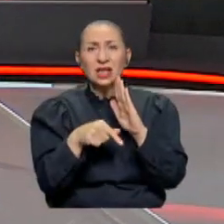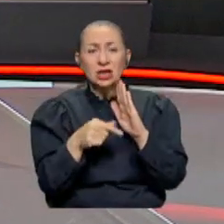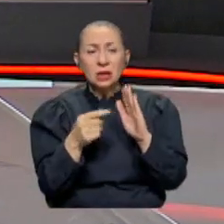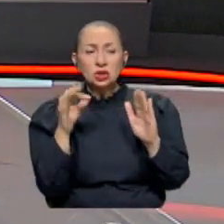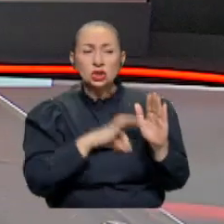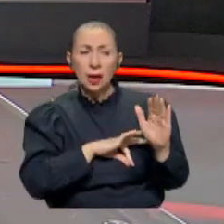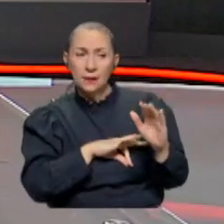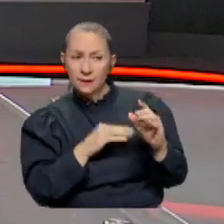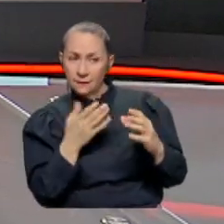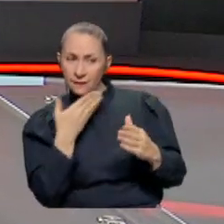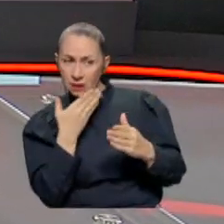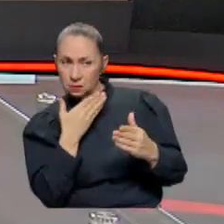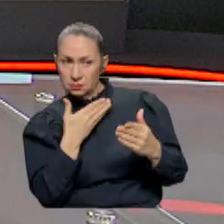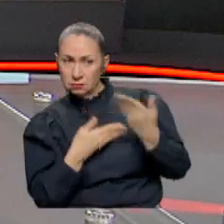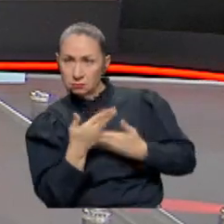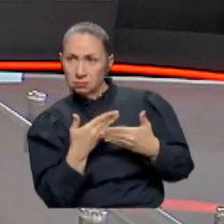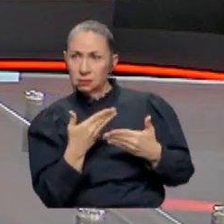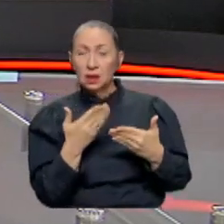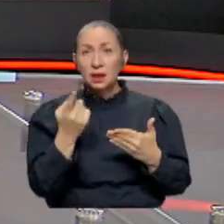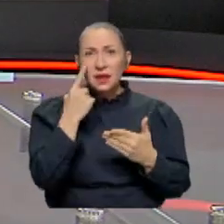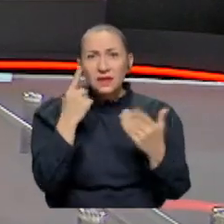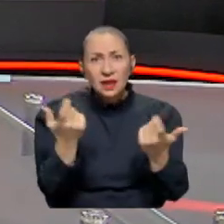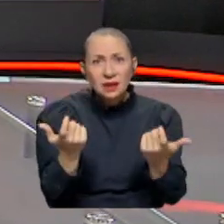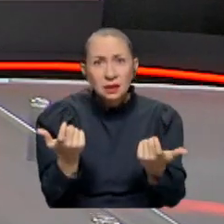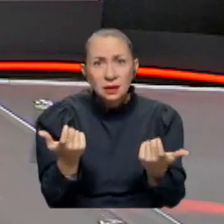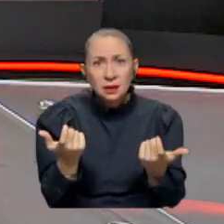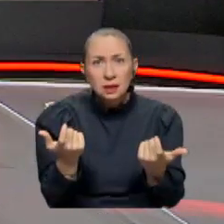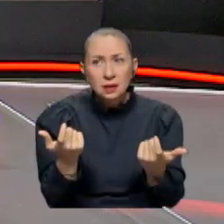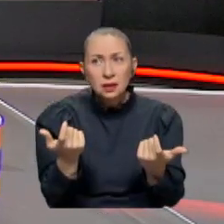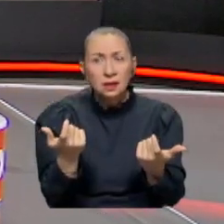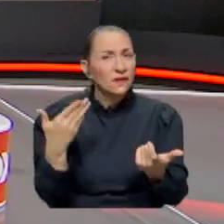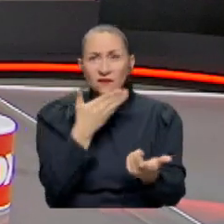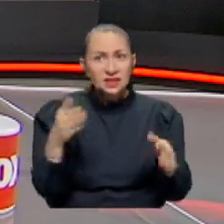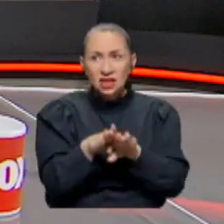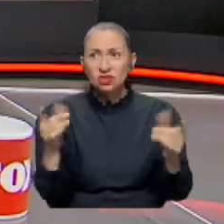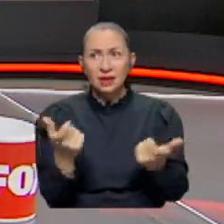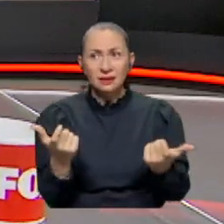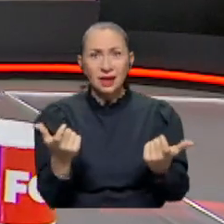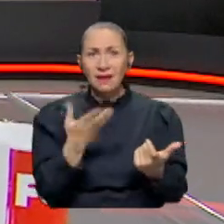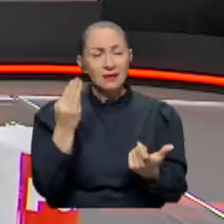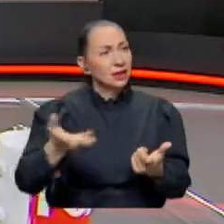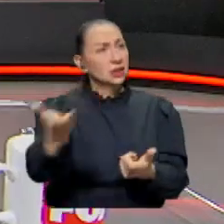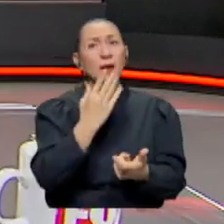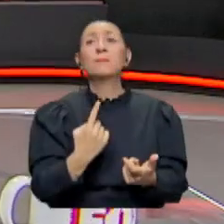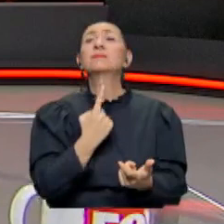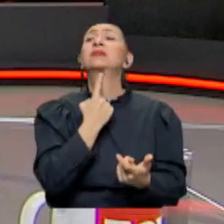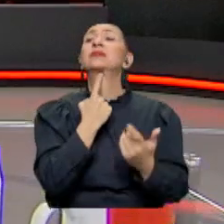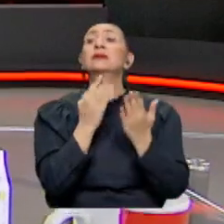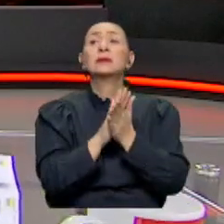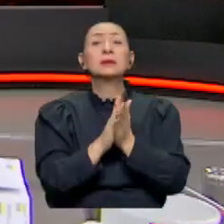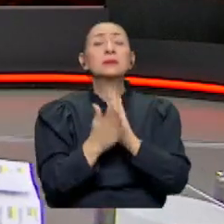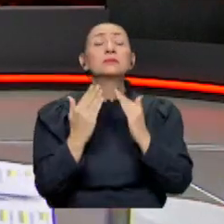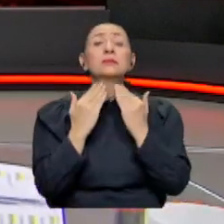çıkar odakları şunlar bunlar. Peki devlet nerede burada? Fırsat eşitliği nerede? Gençler bıktı burasına geldi